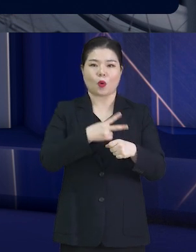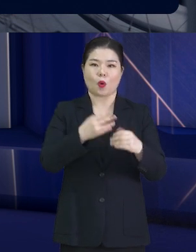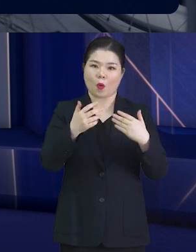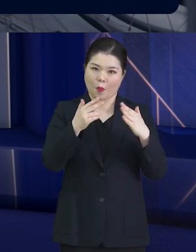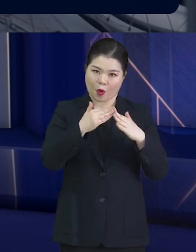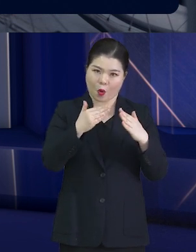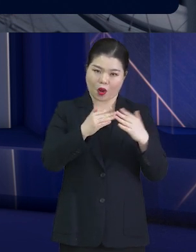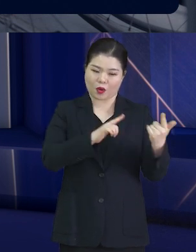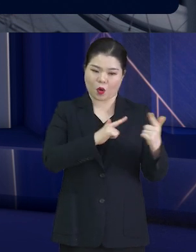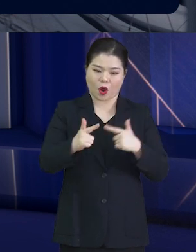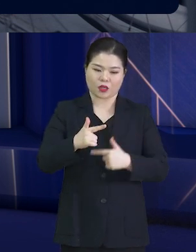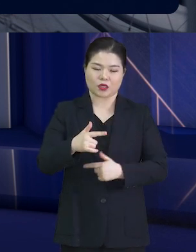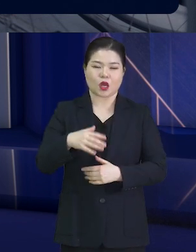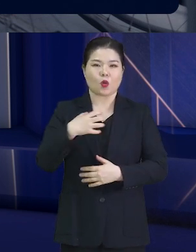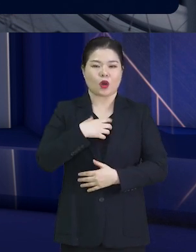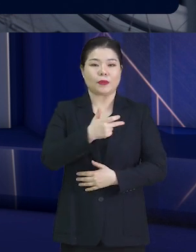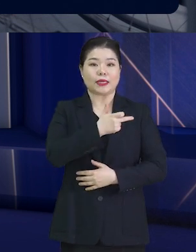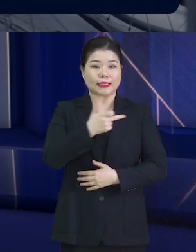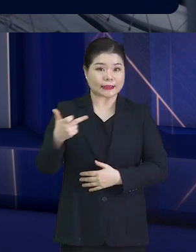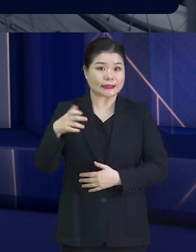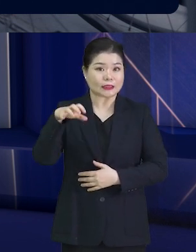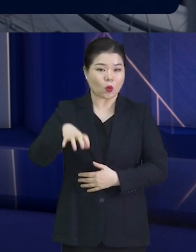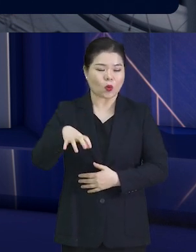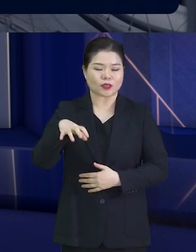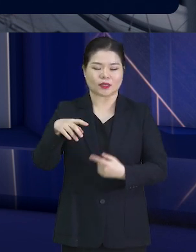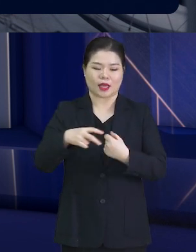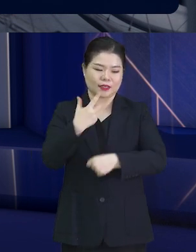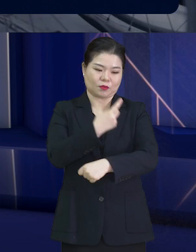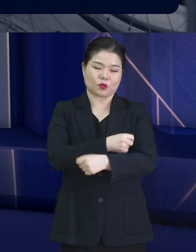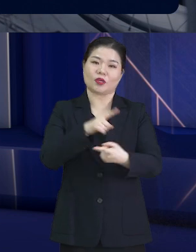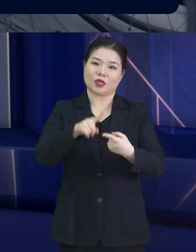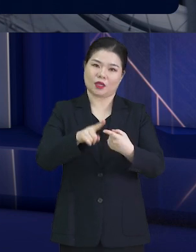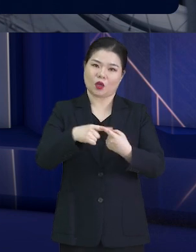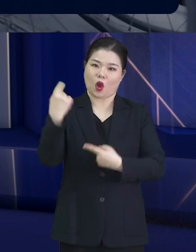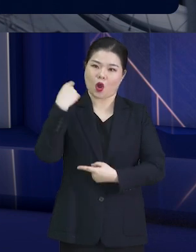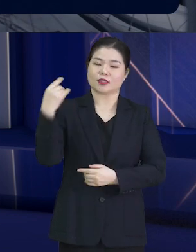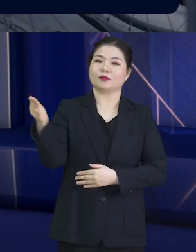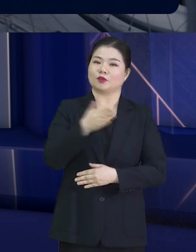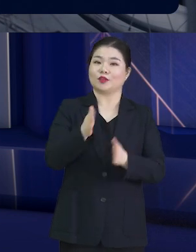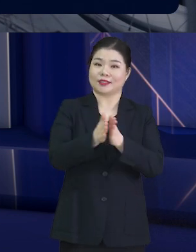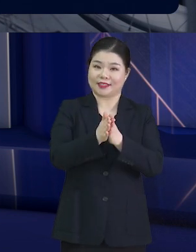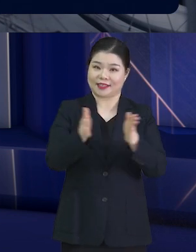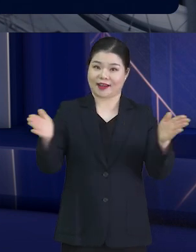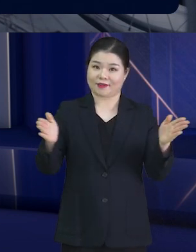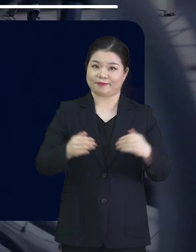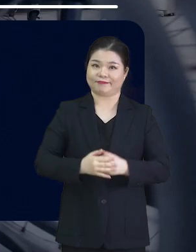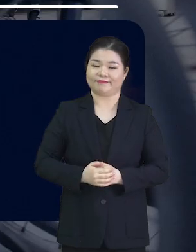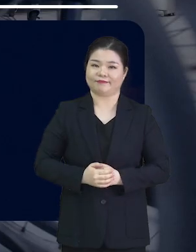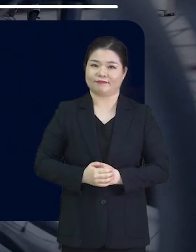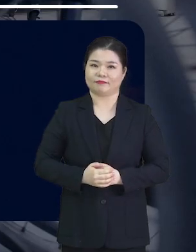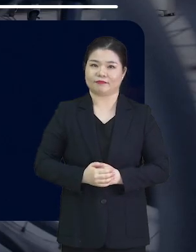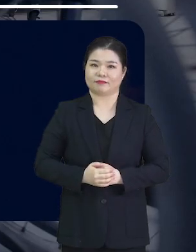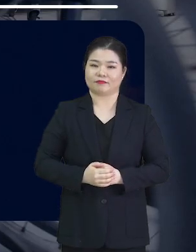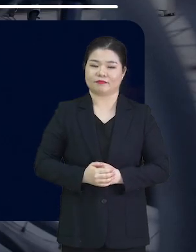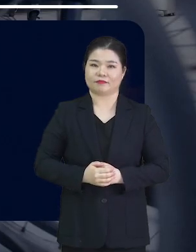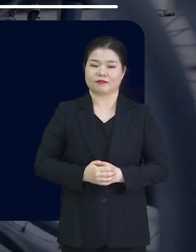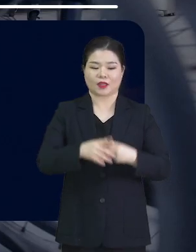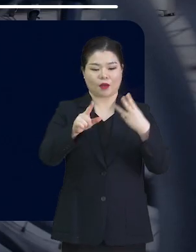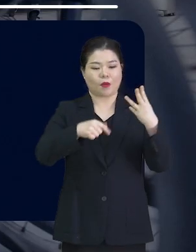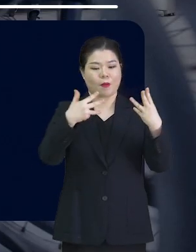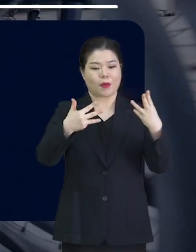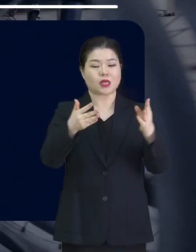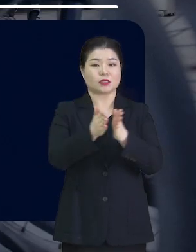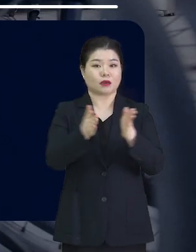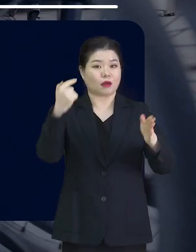23개소 고위험 의료기관 종사자들에 대한 백신 접종도 어제부터 시작됐습니다. 당초 8일에